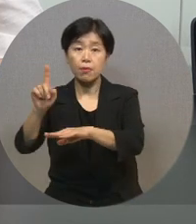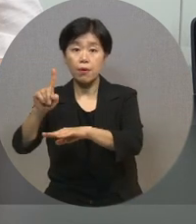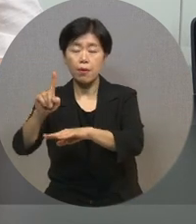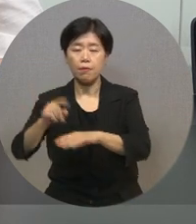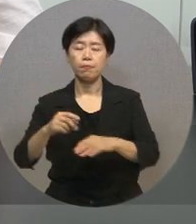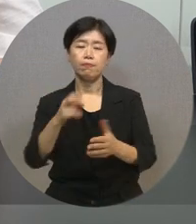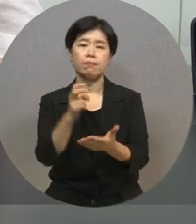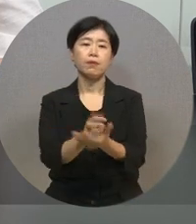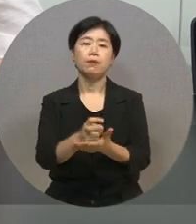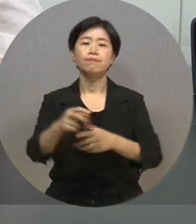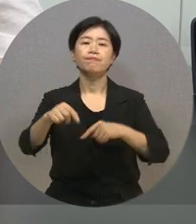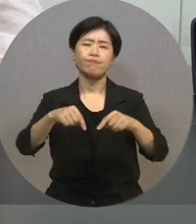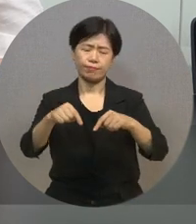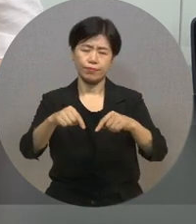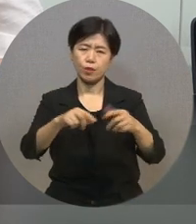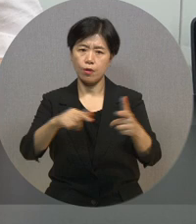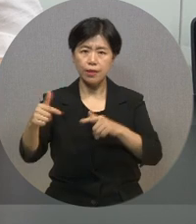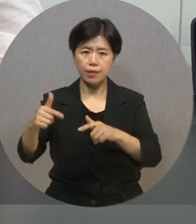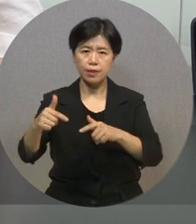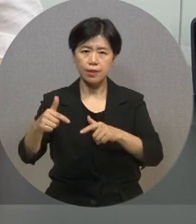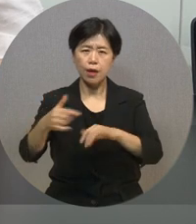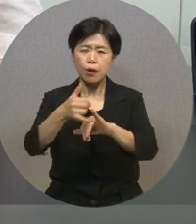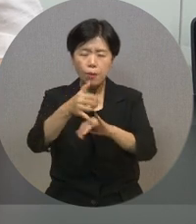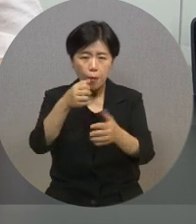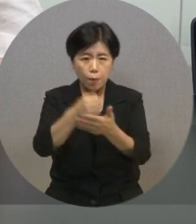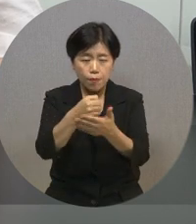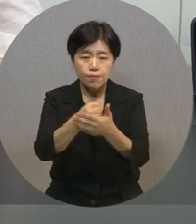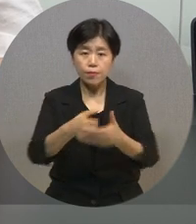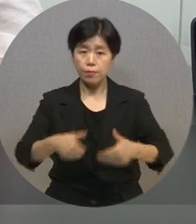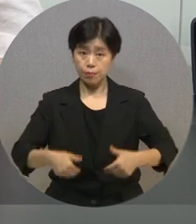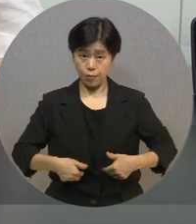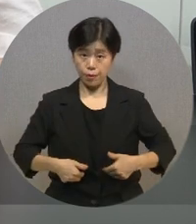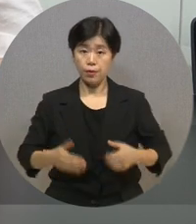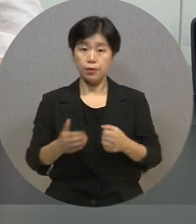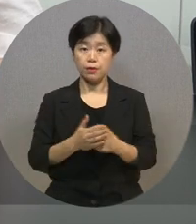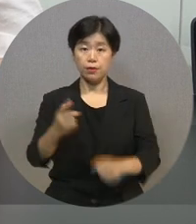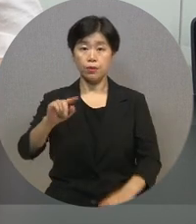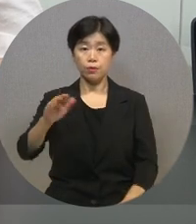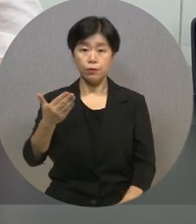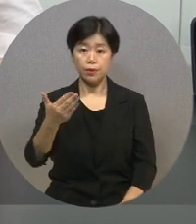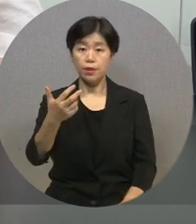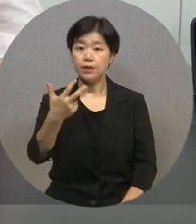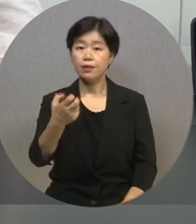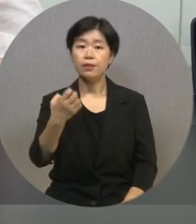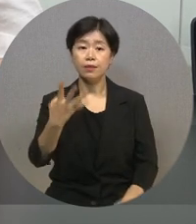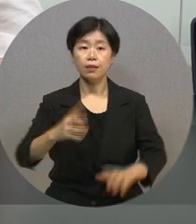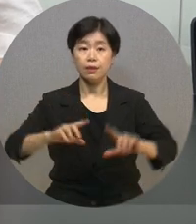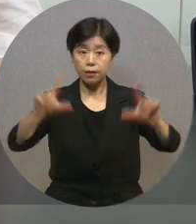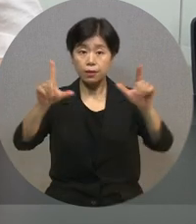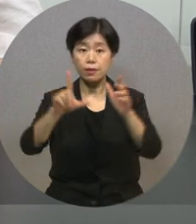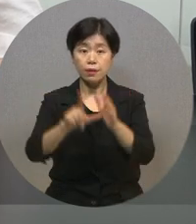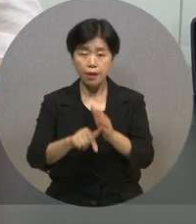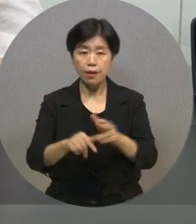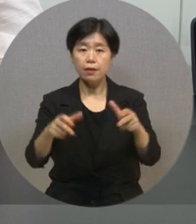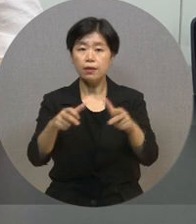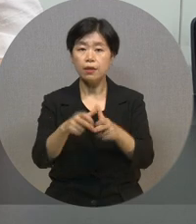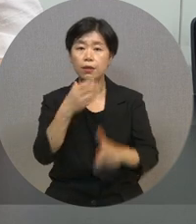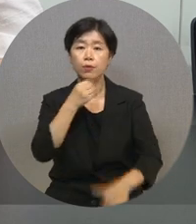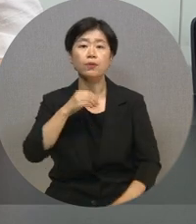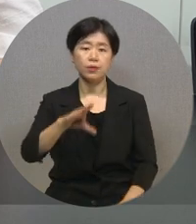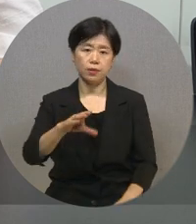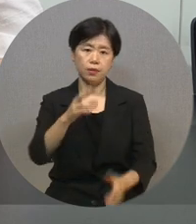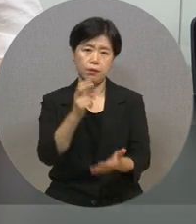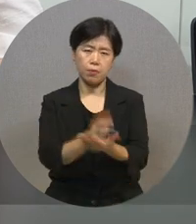기틀을 놓지 않으면 안 되겠다 싶어서 1981년도에 장애인복지법이 처음으로 우리나라 만들어졌는데 그